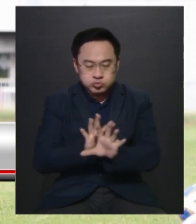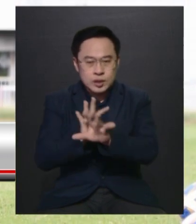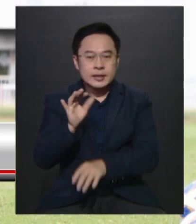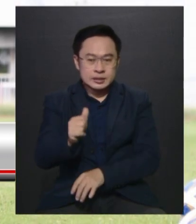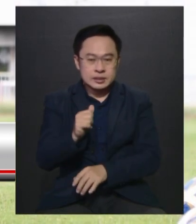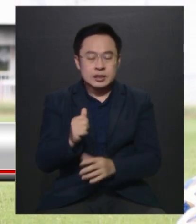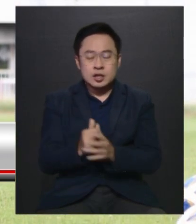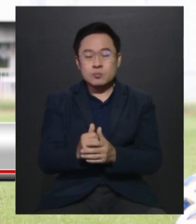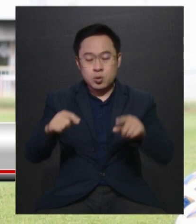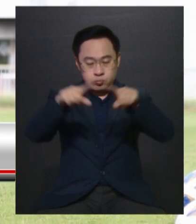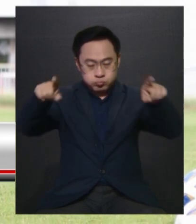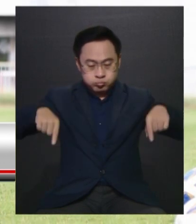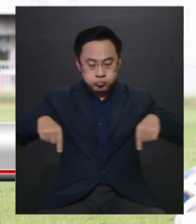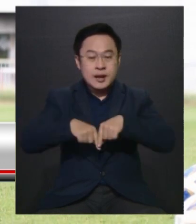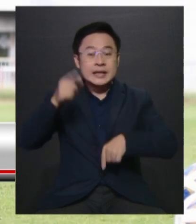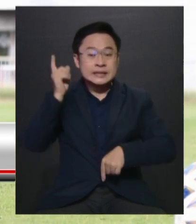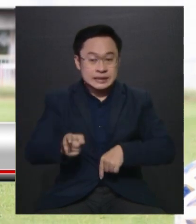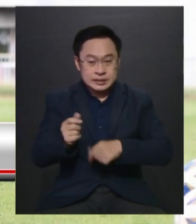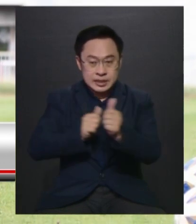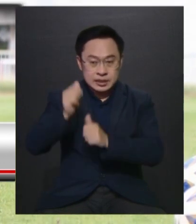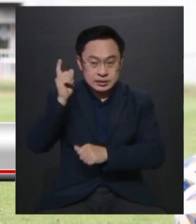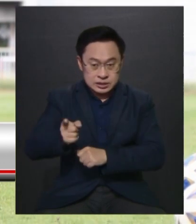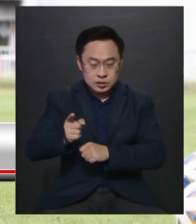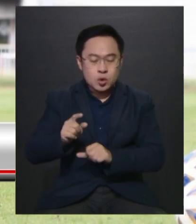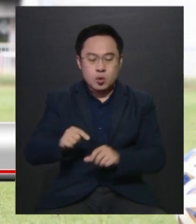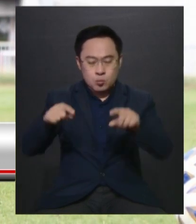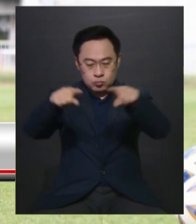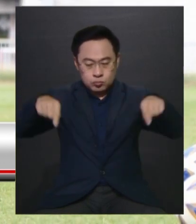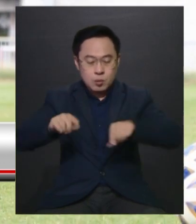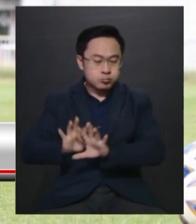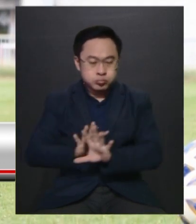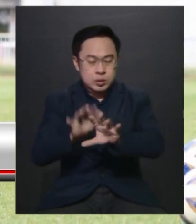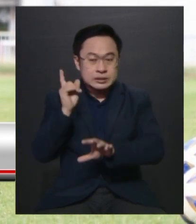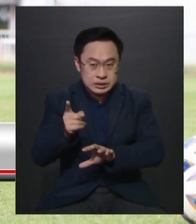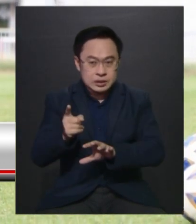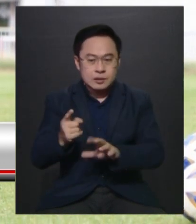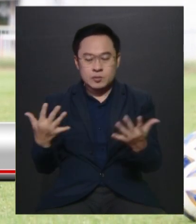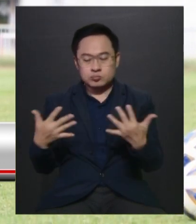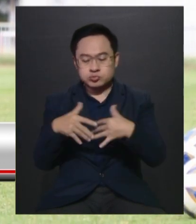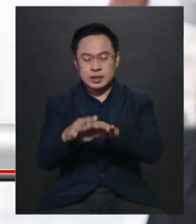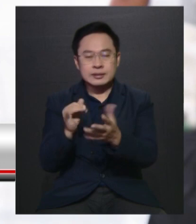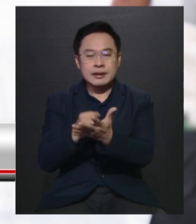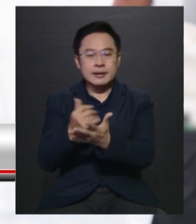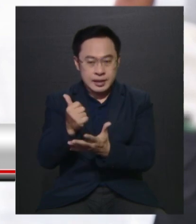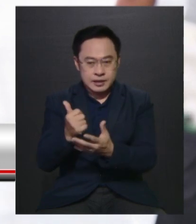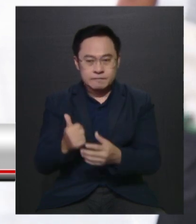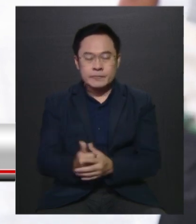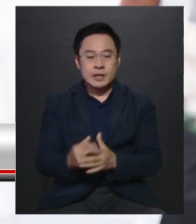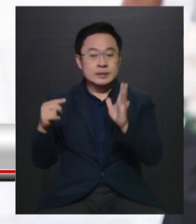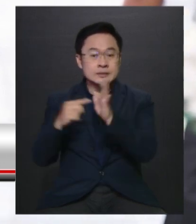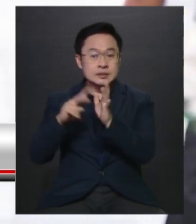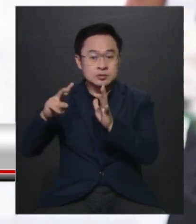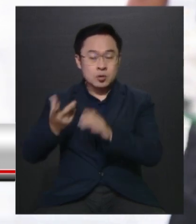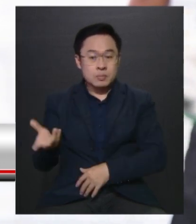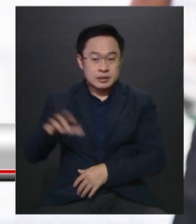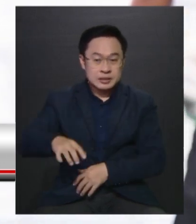านในสนามเนี่ยมันง่ายขึ้นส่วนเกมต่อไปกับบังกลาเทศเนี่ยแน่นอนว่าเราต้องพยายามเล่นตามคอนเซปต์ของเราให้ได้เล่นอย่างเต็มที่และห้ามประม